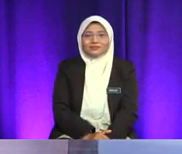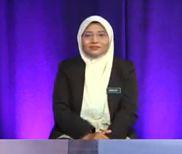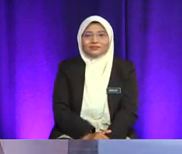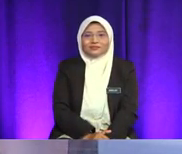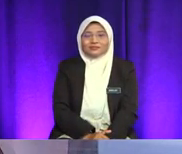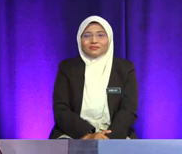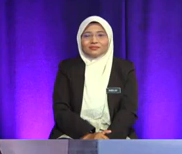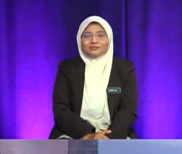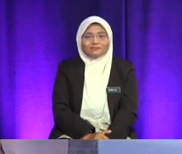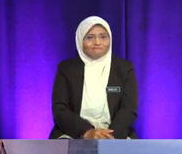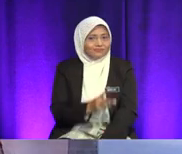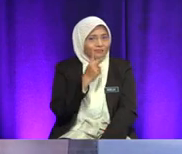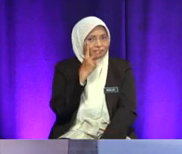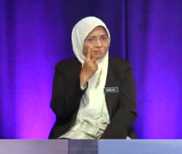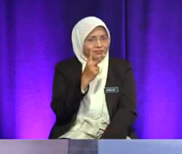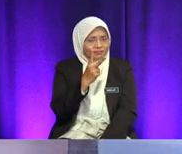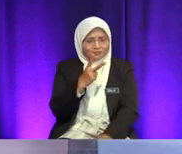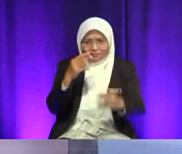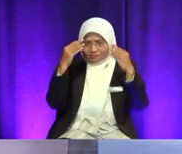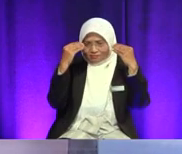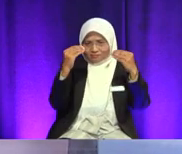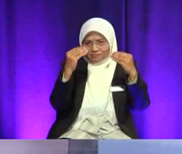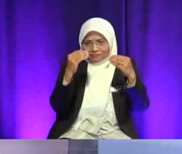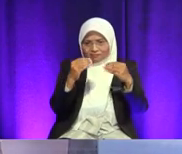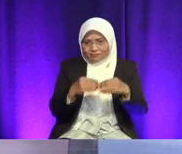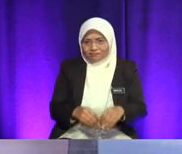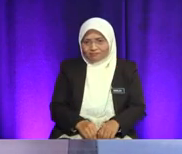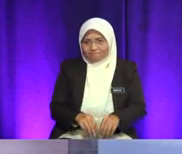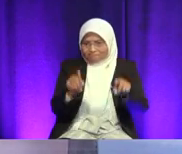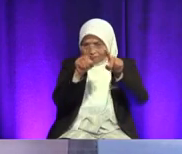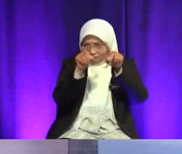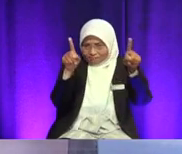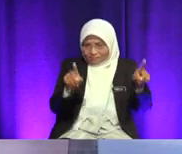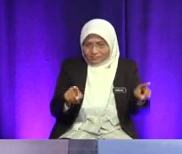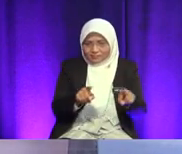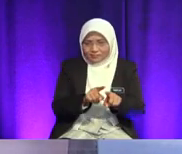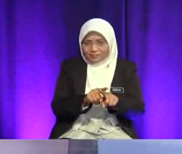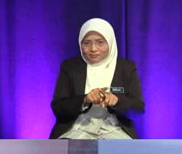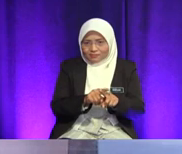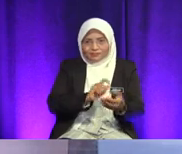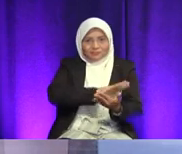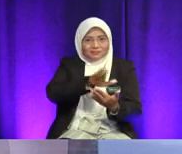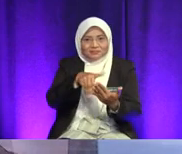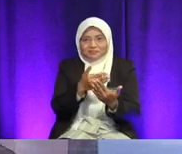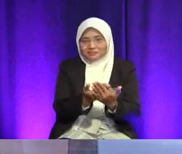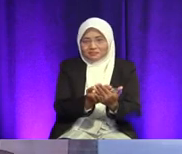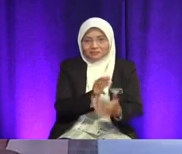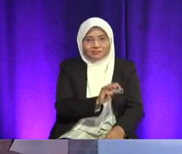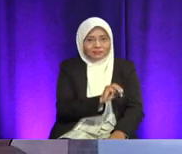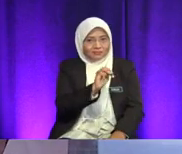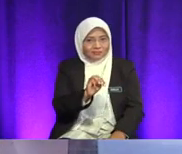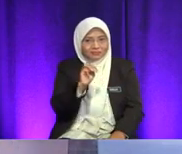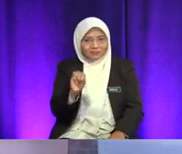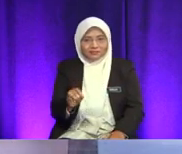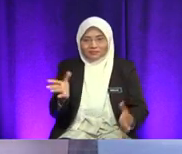Oke nampaknya Cikgu di papaganzarani setiap murid-murid dah pun menerima ganjaran mereka atas